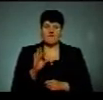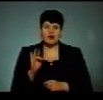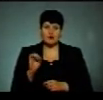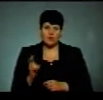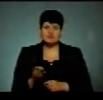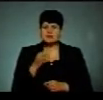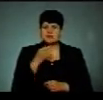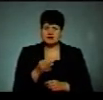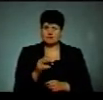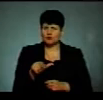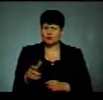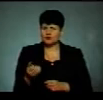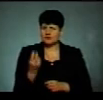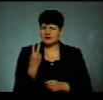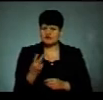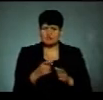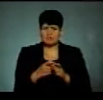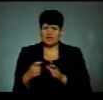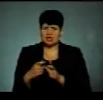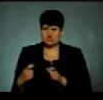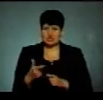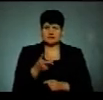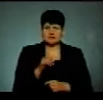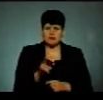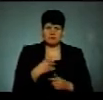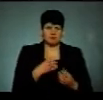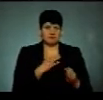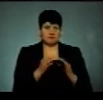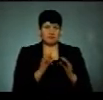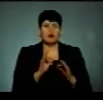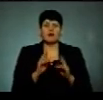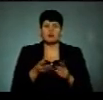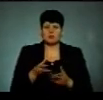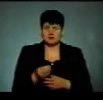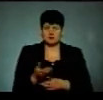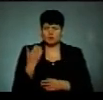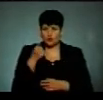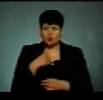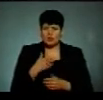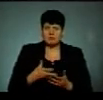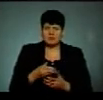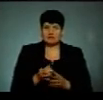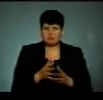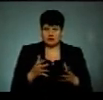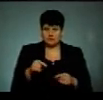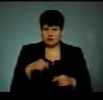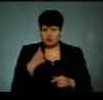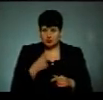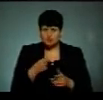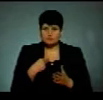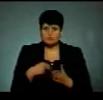по дві платіжки за газ. Тепер радяться, як платити. Минулого року я платив більше, цьогоріч вже